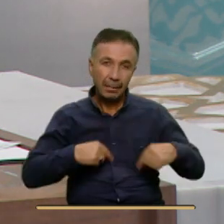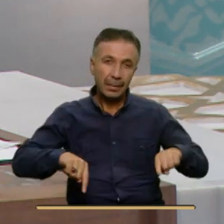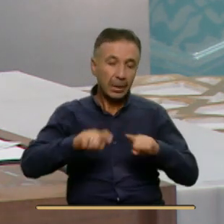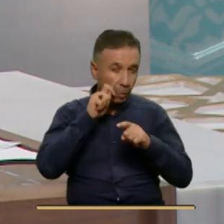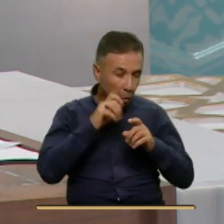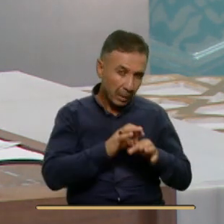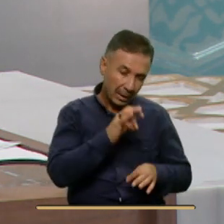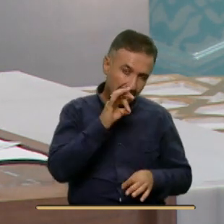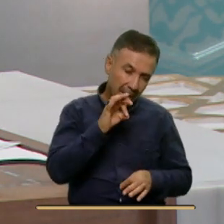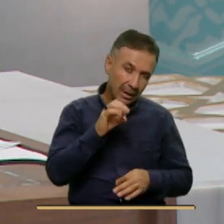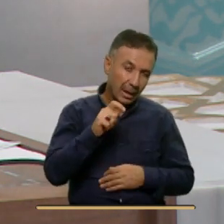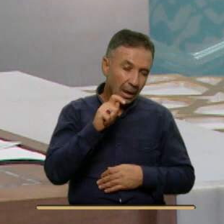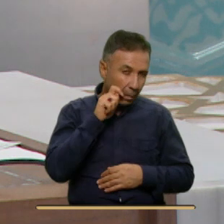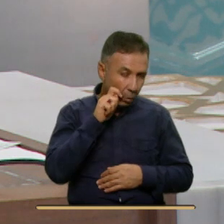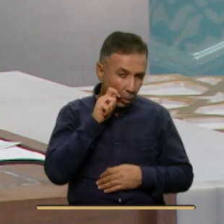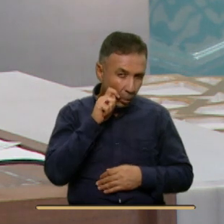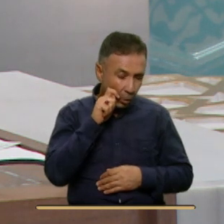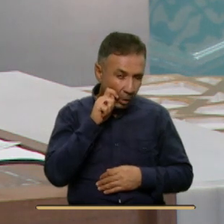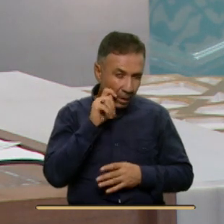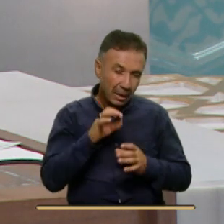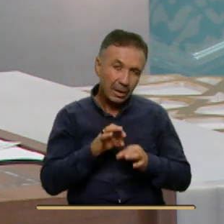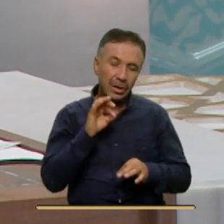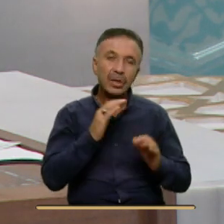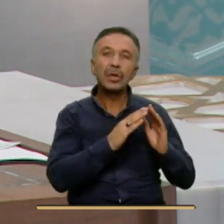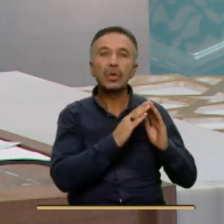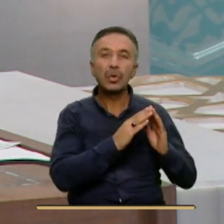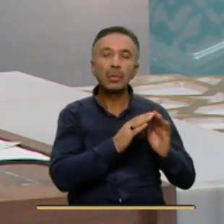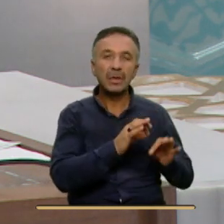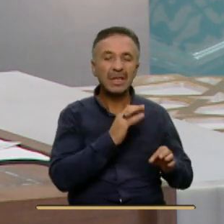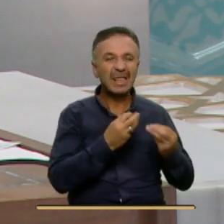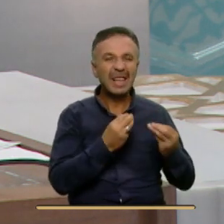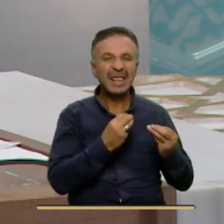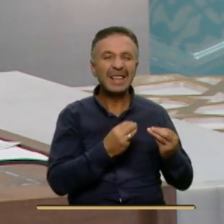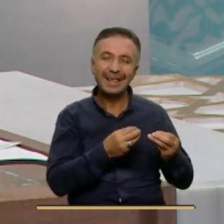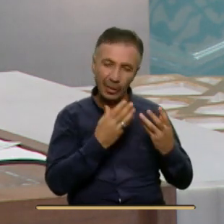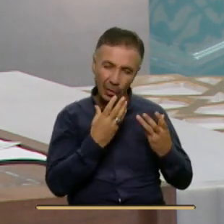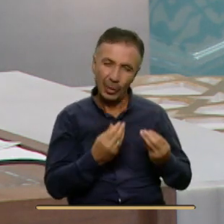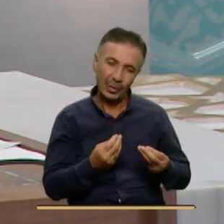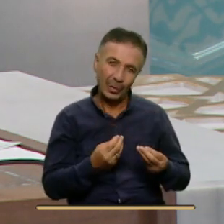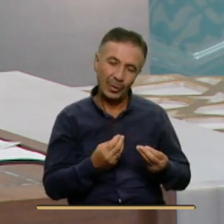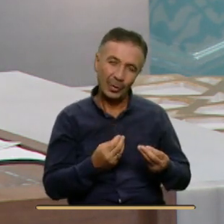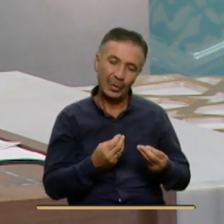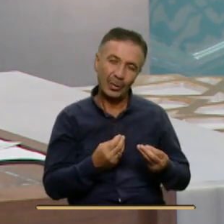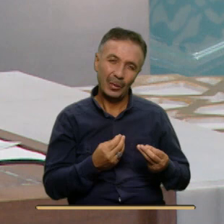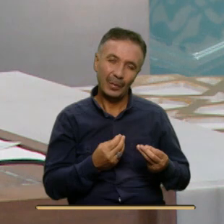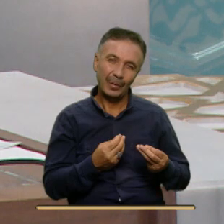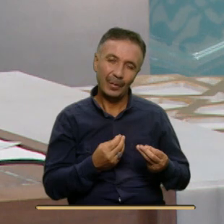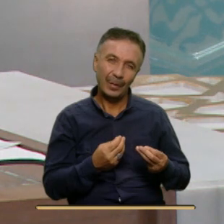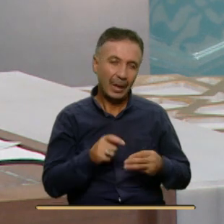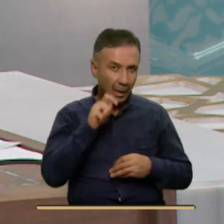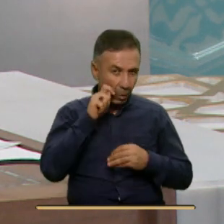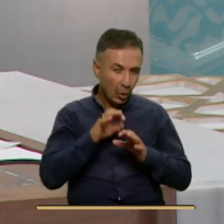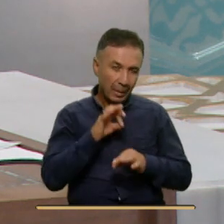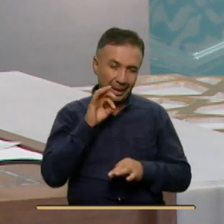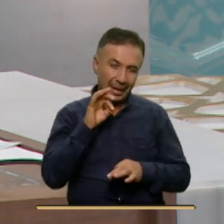Müslümanız, mümin ve Müslüman komşusuyla iyi geçinir, iyi geçinmelidir. Mümin